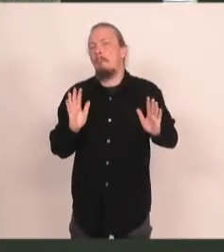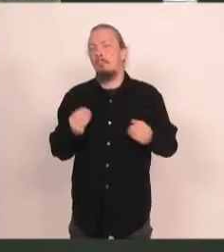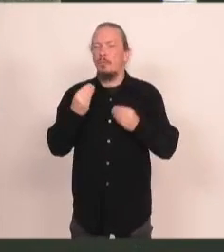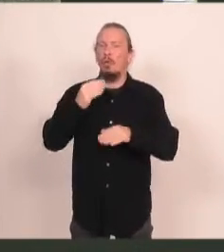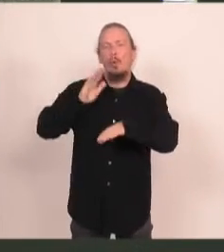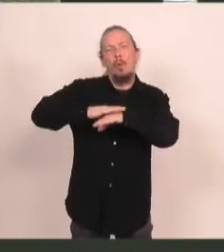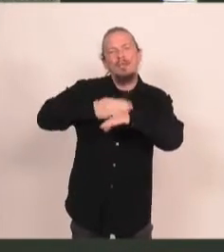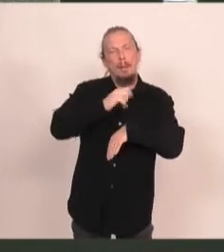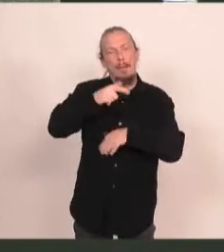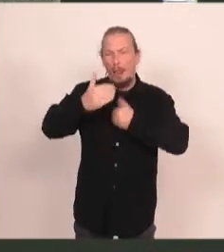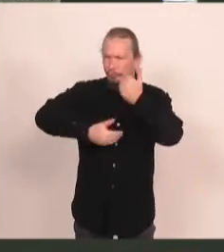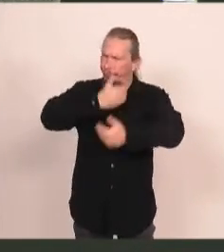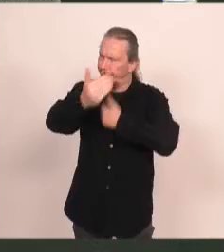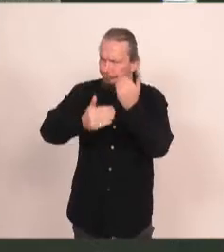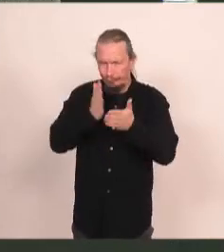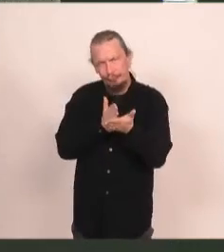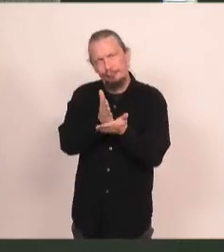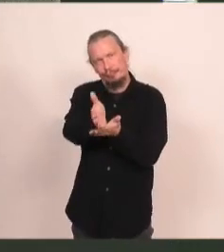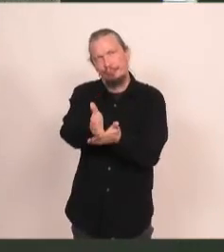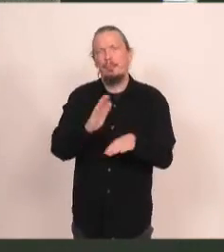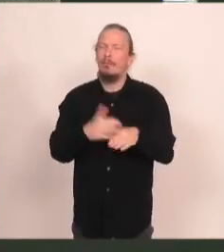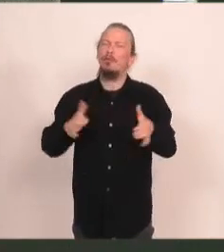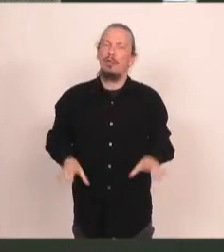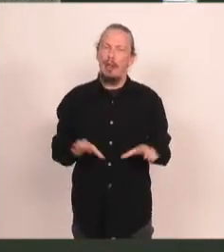Conseil métropolitain de sécurité et de prévention de la